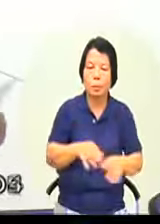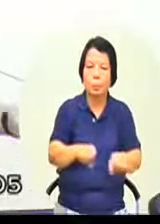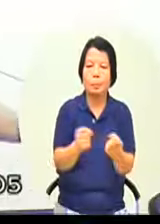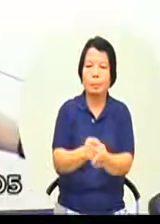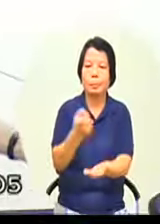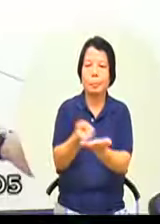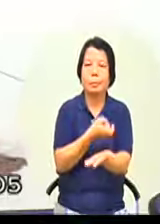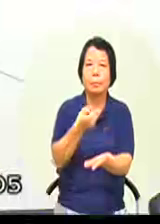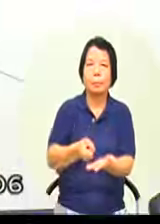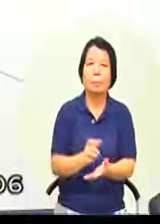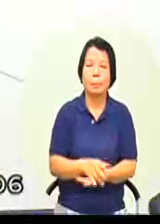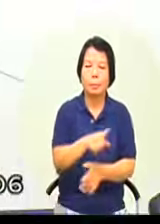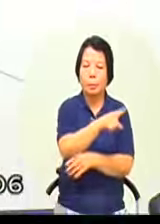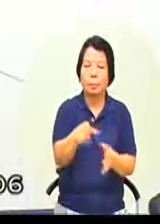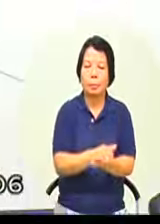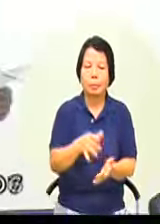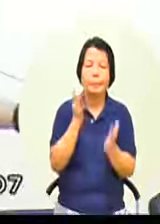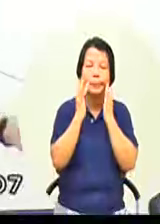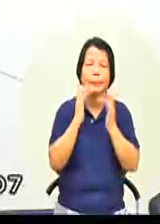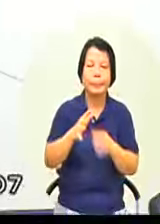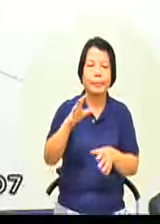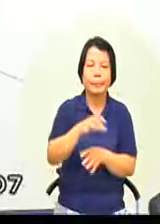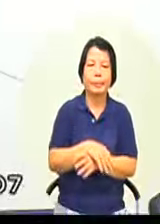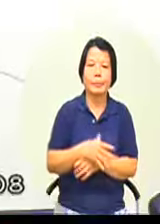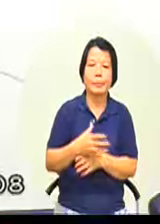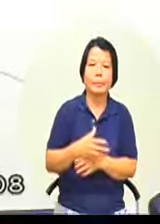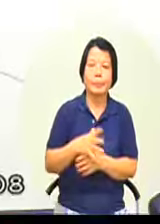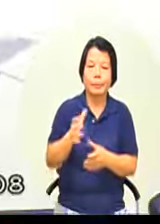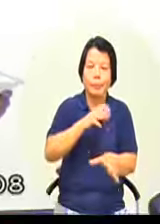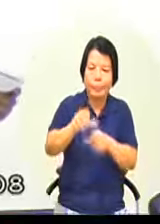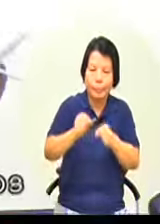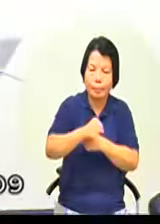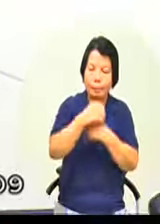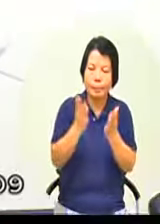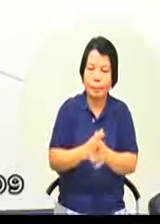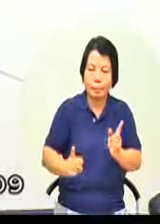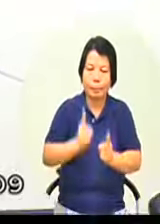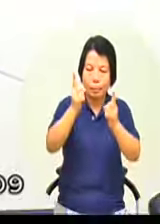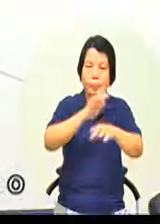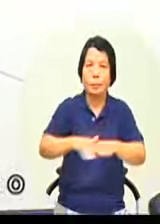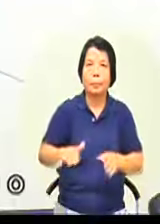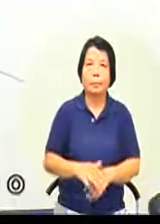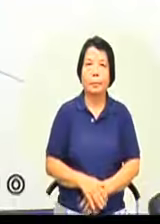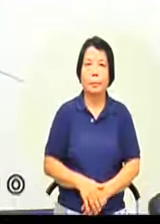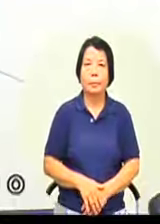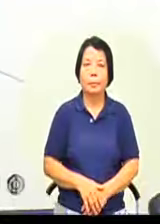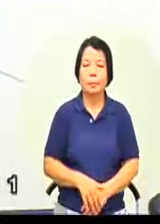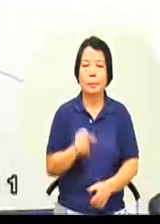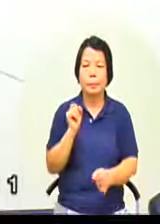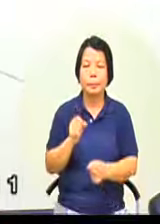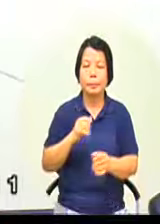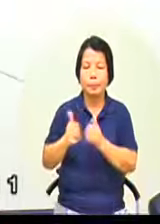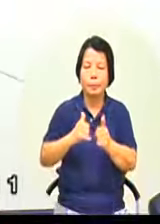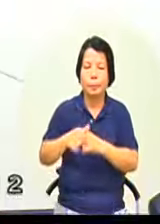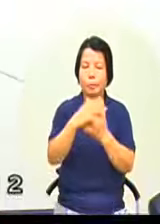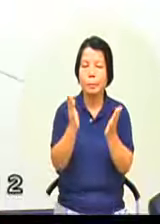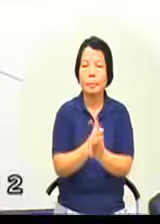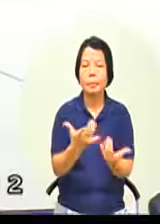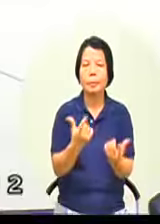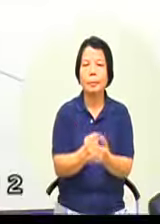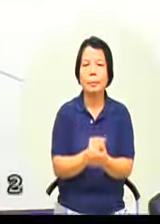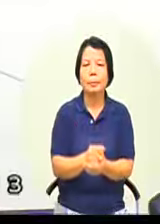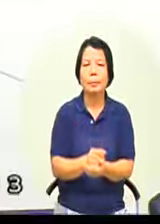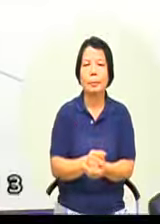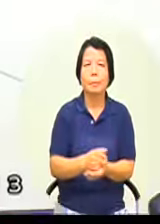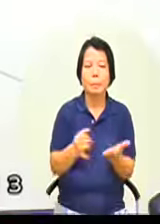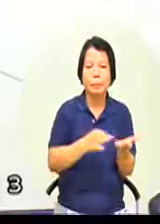部的菜都没有，大家都抢菜啊，抢菜价钱就会高。那这样的话，买的人也叫苦连天，卖的人也叫苦连